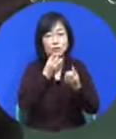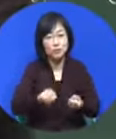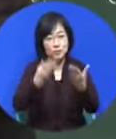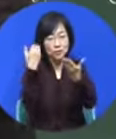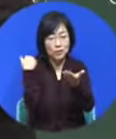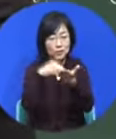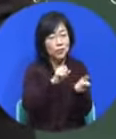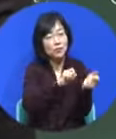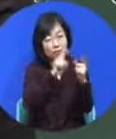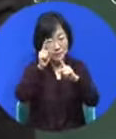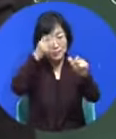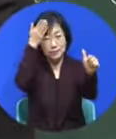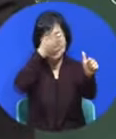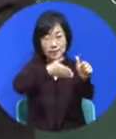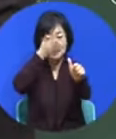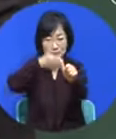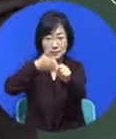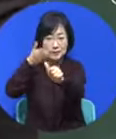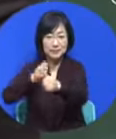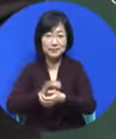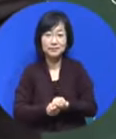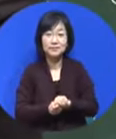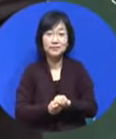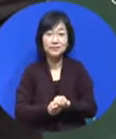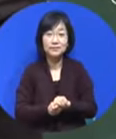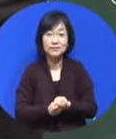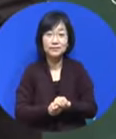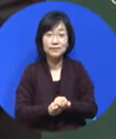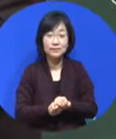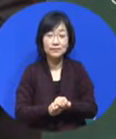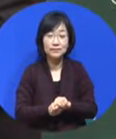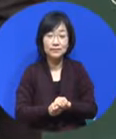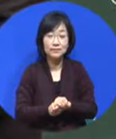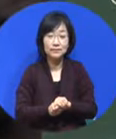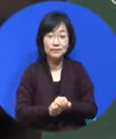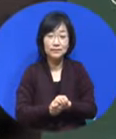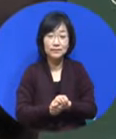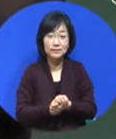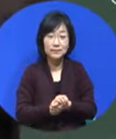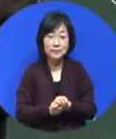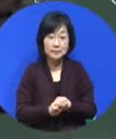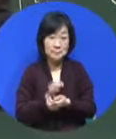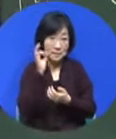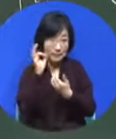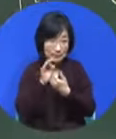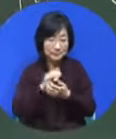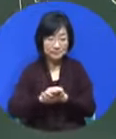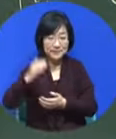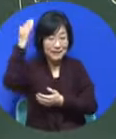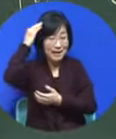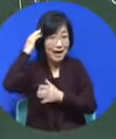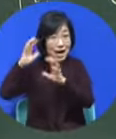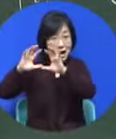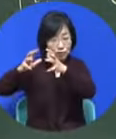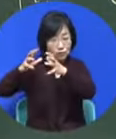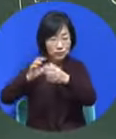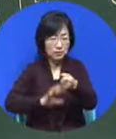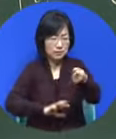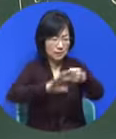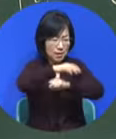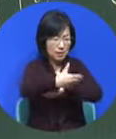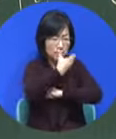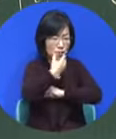복라 만약에 대한민국이 세계 복음 라면 하나님은 모든